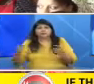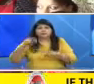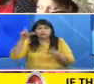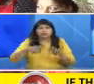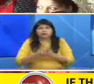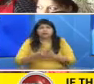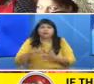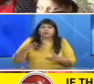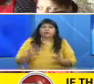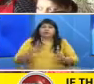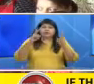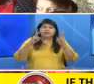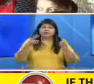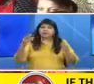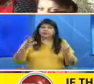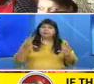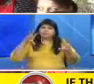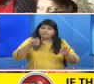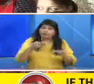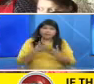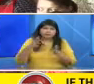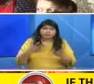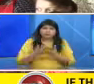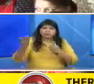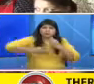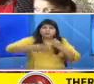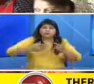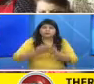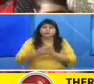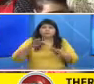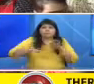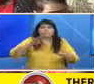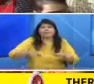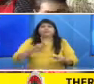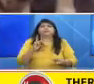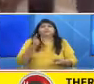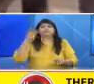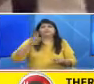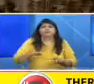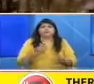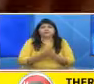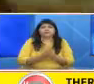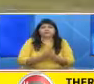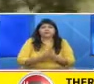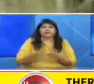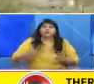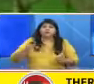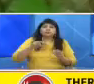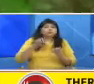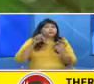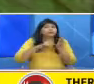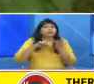जंगल काटकर उसे नष्ट कर देता है। इसलिए वास्तव में बाघ वन की रक्षा करता